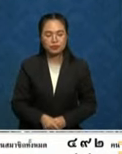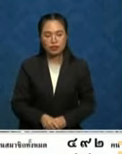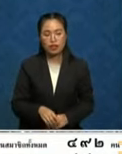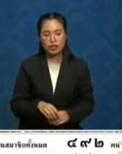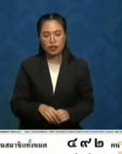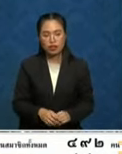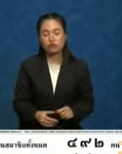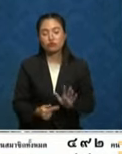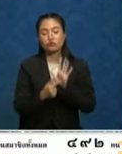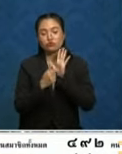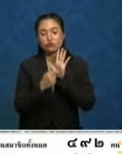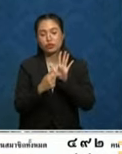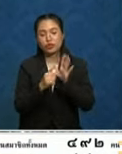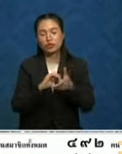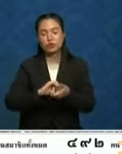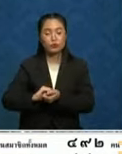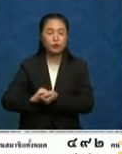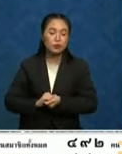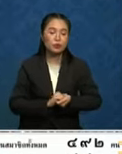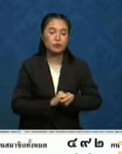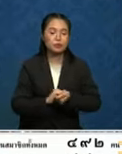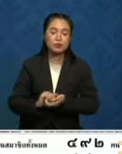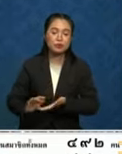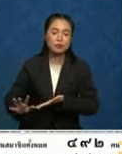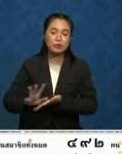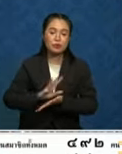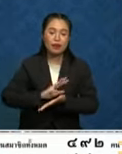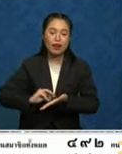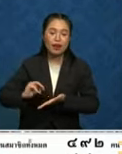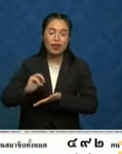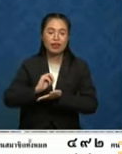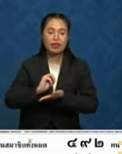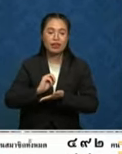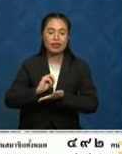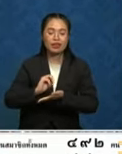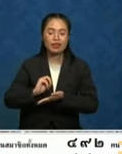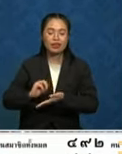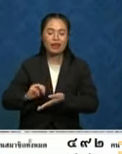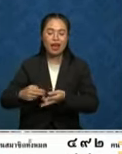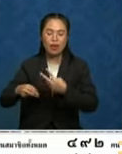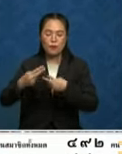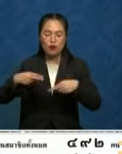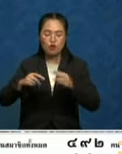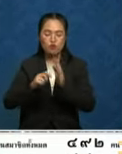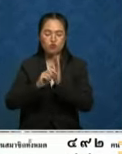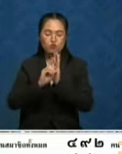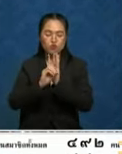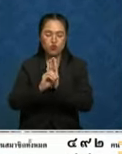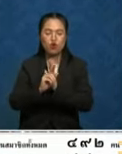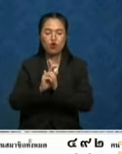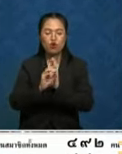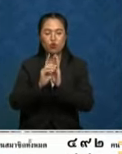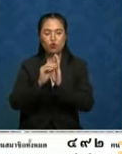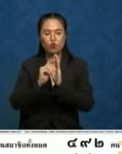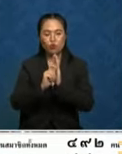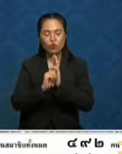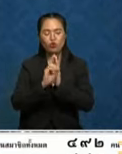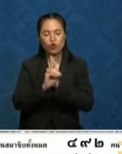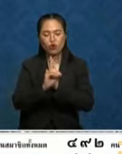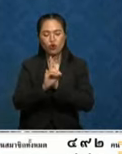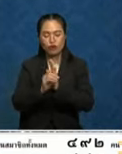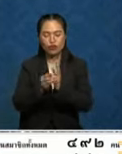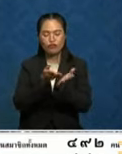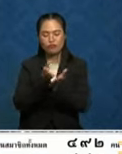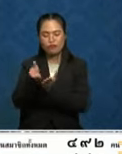จากความร่วมมือของมหาวิทยาลัยราชภัฏอุดรธานีนะคะและหน่วยงานทุก